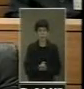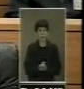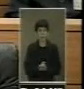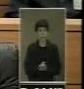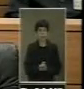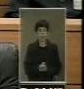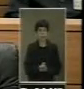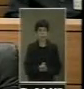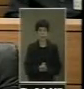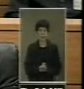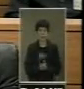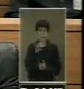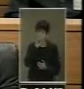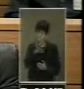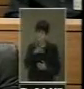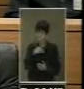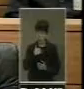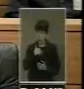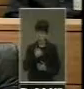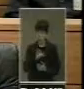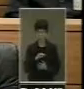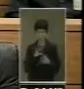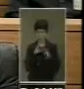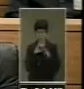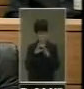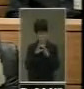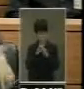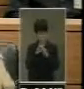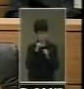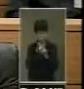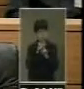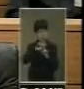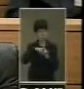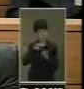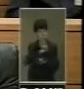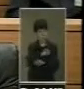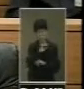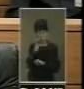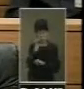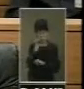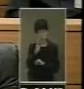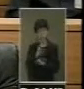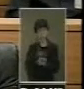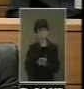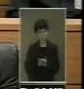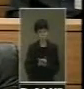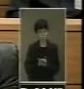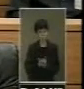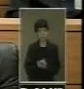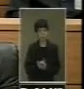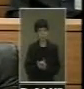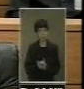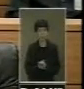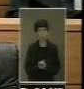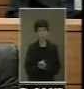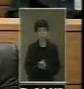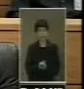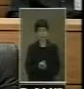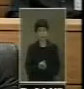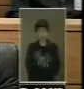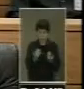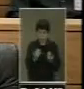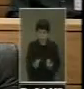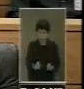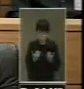สิ่งหนึ่งที่ท่านบอกว่าท่านเหตุการณ์6ตุลานั้นท่านประธานครับ